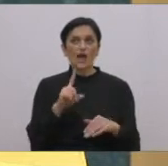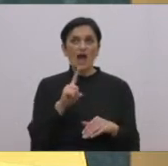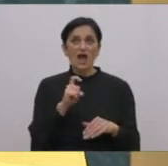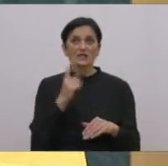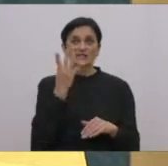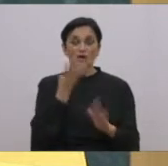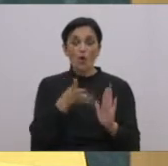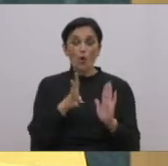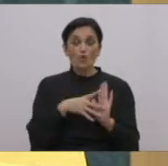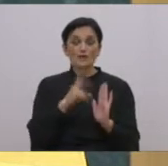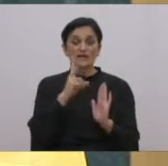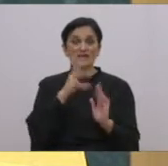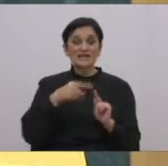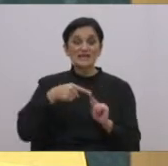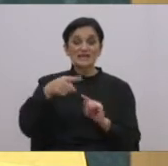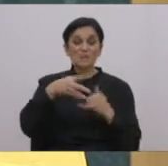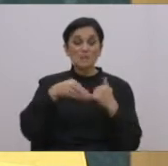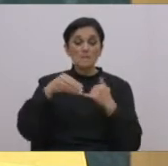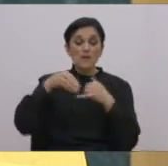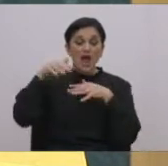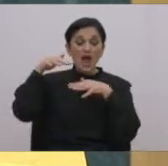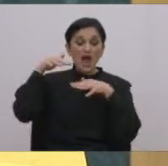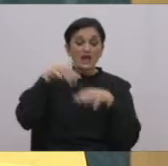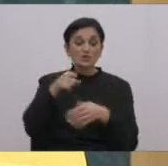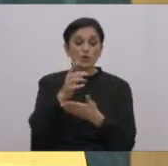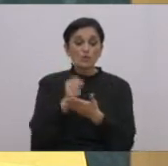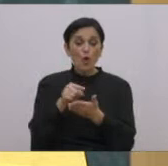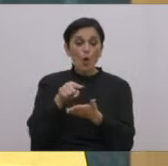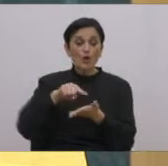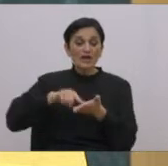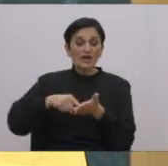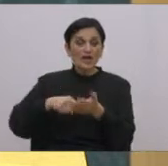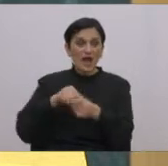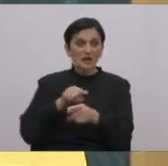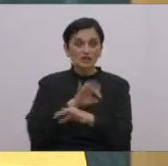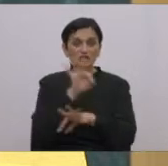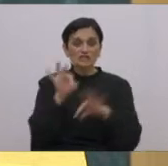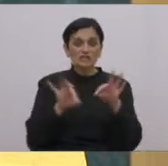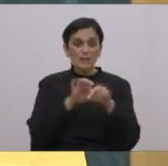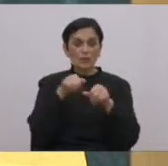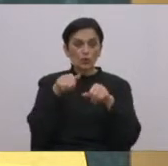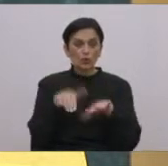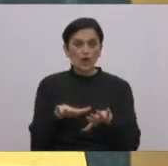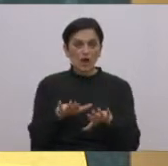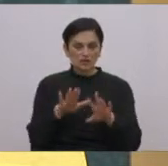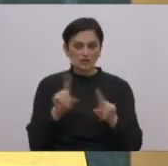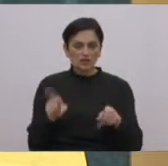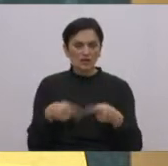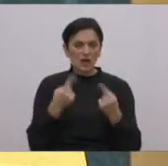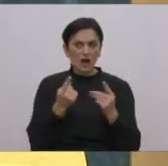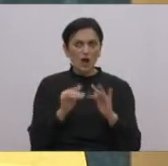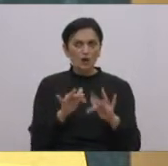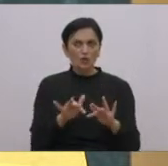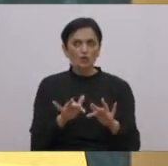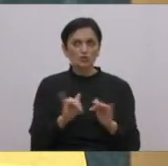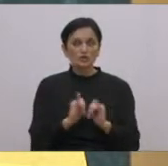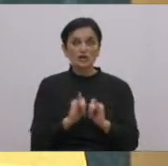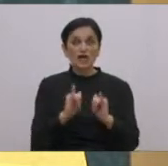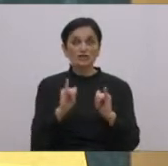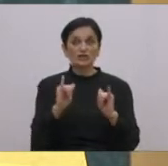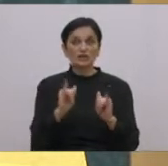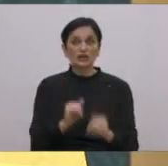159 კილომეტრზე მეწყლის პოტენციურ კერაზე შესაბამისი საპროექტო გადაწყვეტის განხორციელებაც